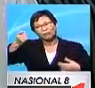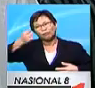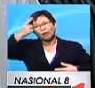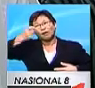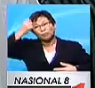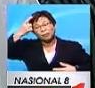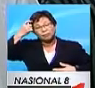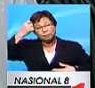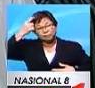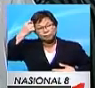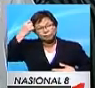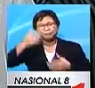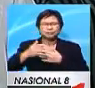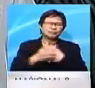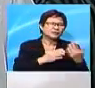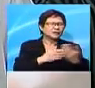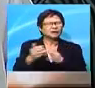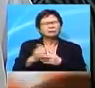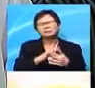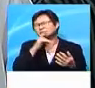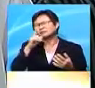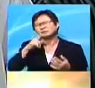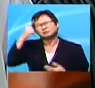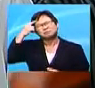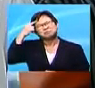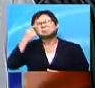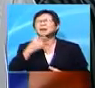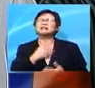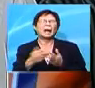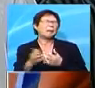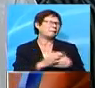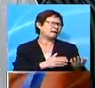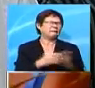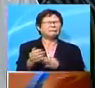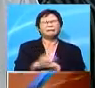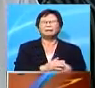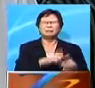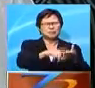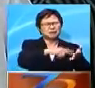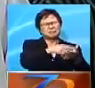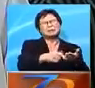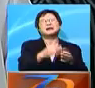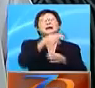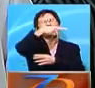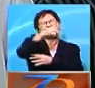fahaman tak apalah tak balik pun ni pilihan Raya